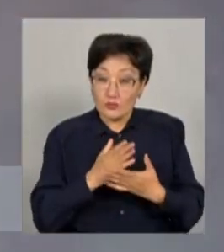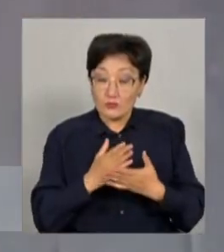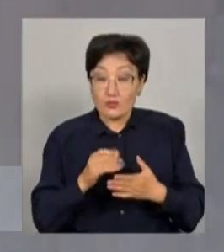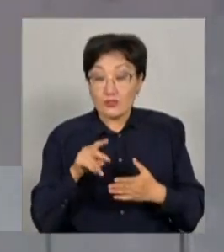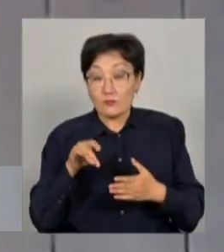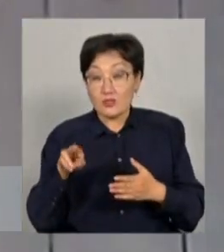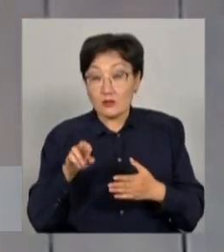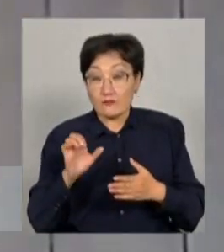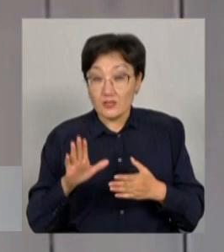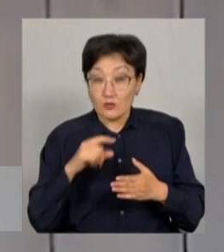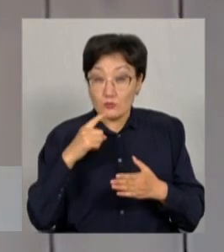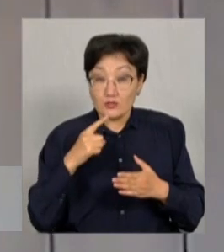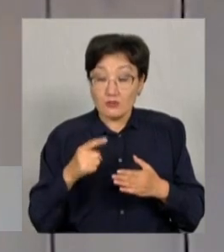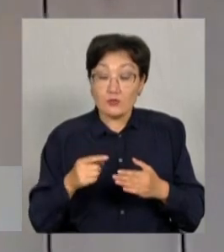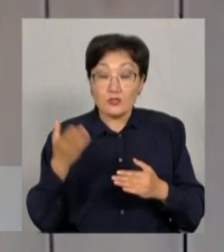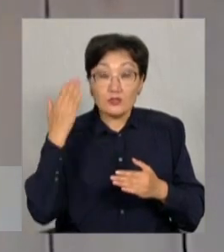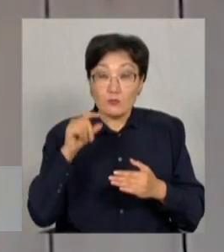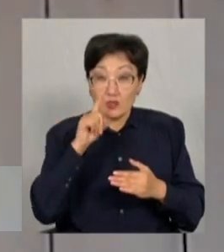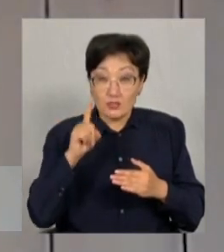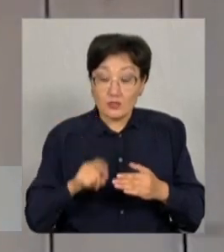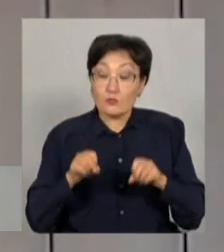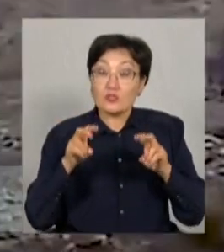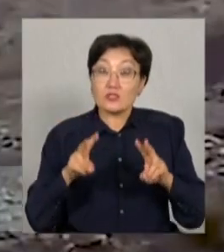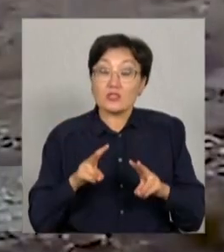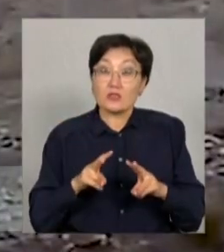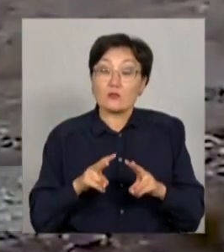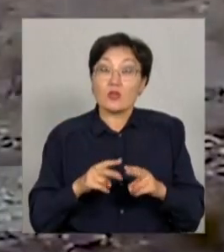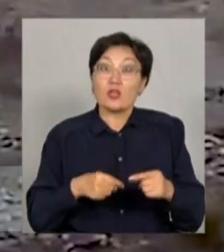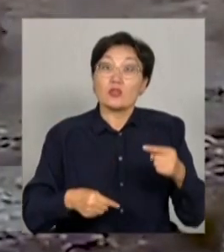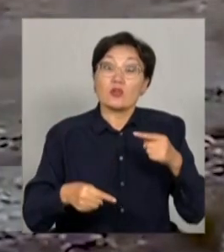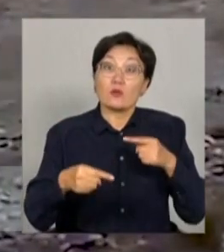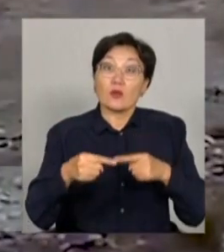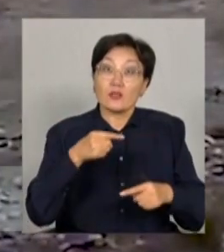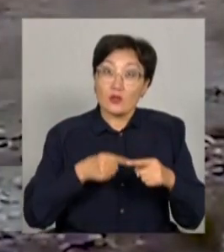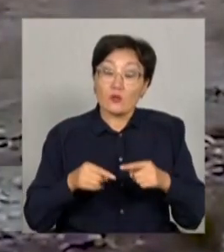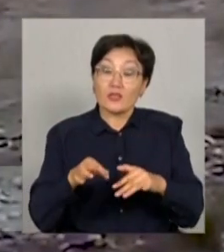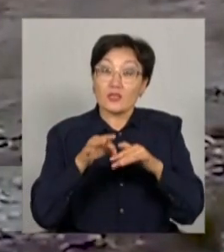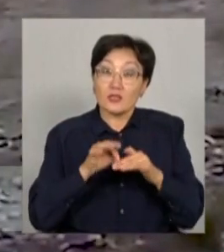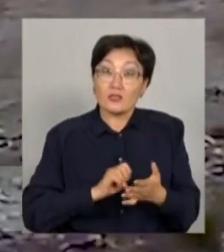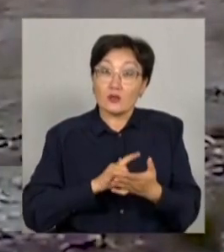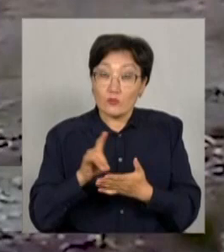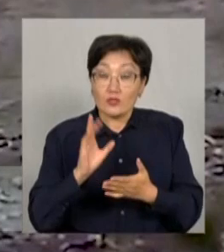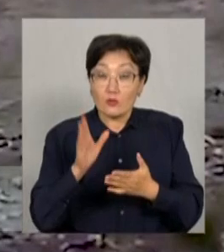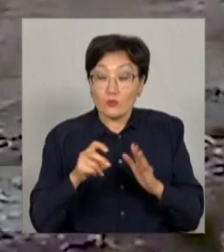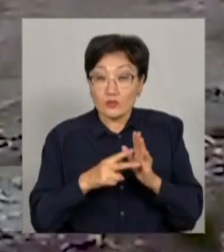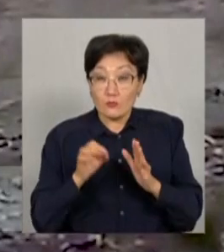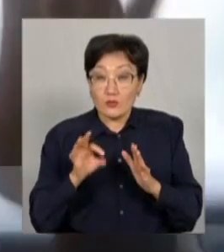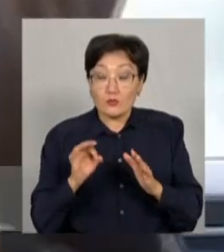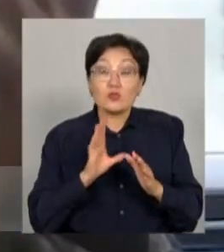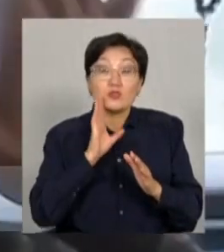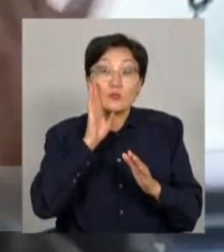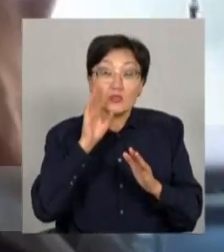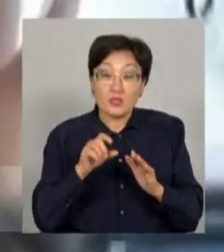Айбек Смадияровтың айтуынша, жақында Израильге арнайы репатриациялық рейс шатын болады. Айта кетейін, 7 қазан